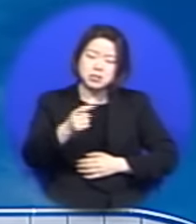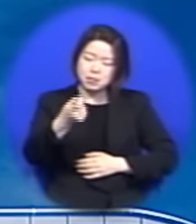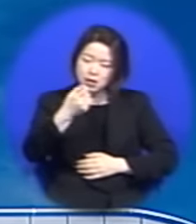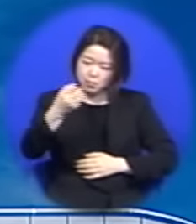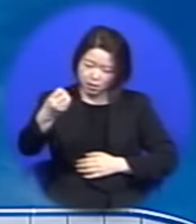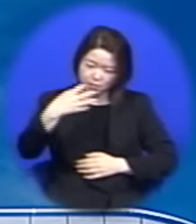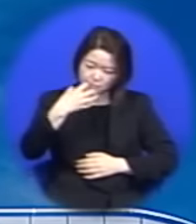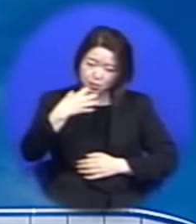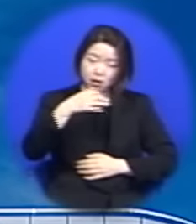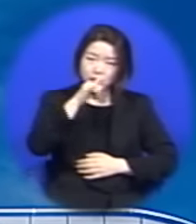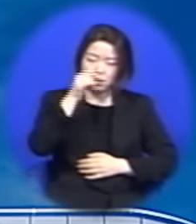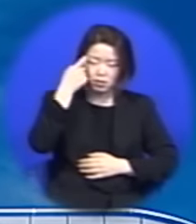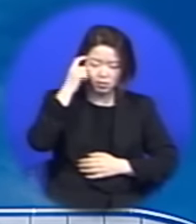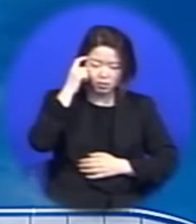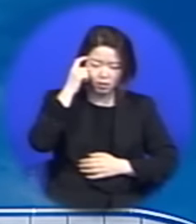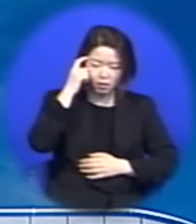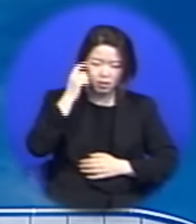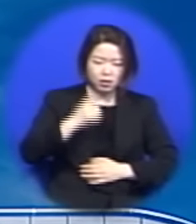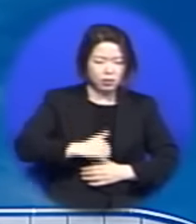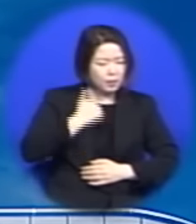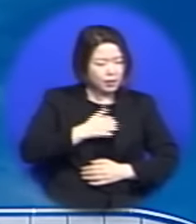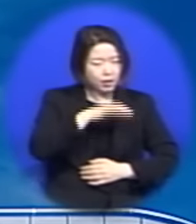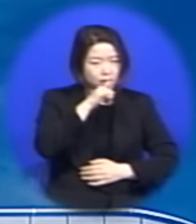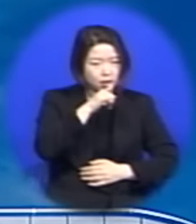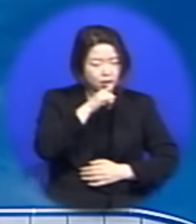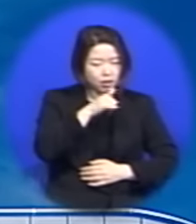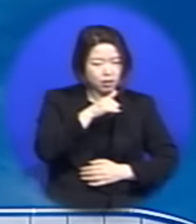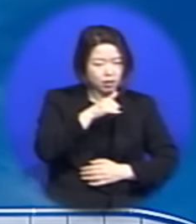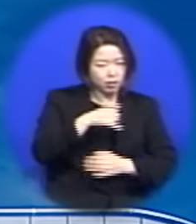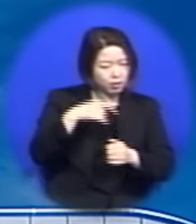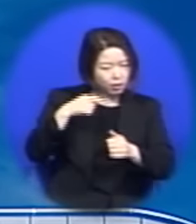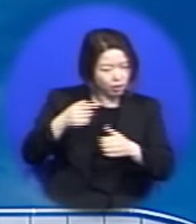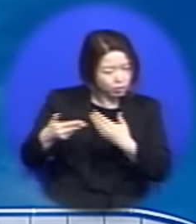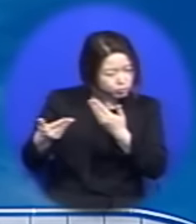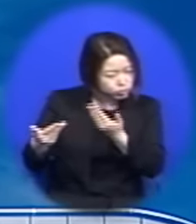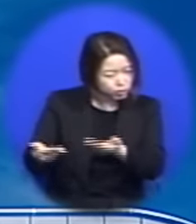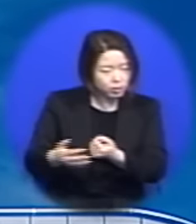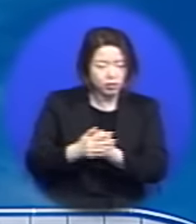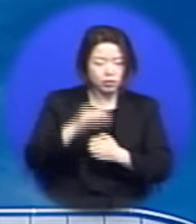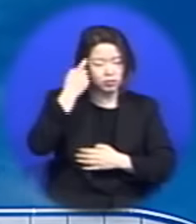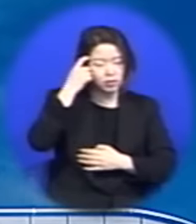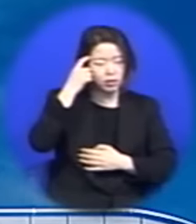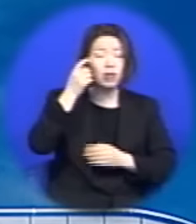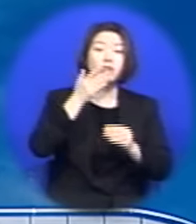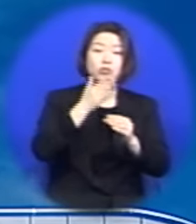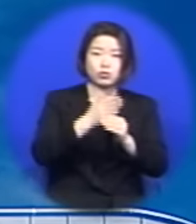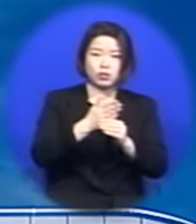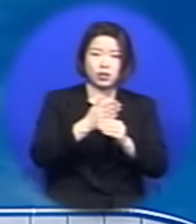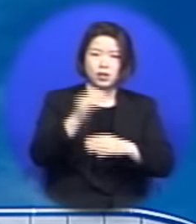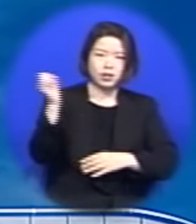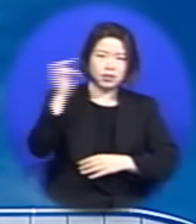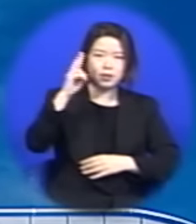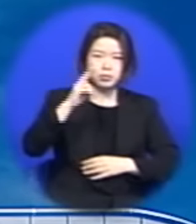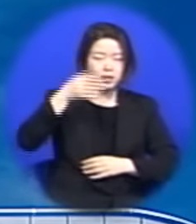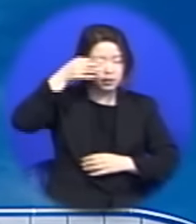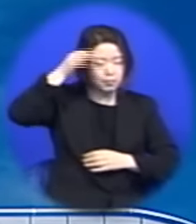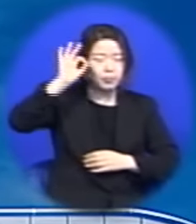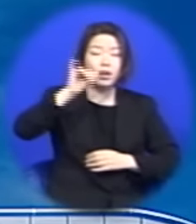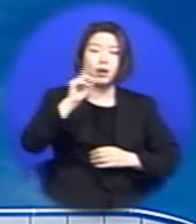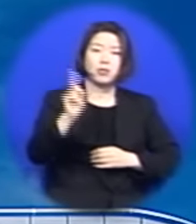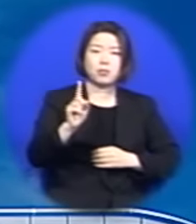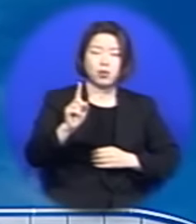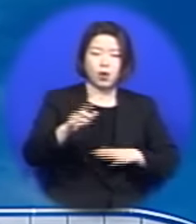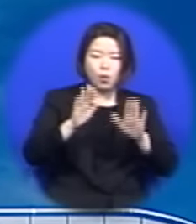이게 따지 건 따지고 아닌 건 아니지 이런 생각을 하는데 런 듯 생각이 떠오르는게